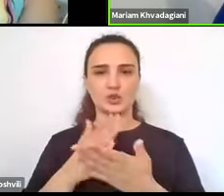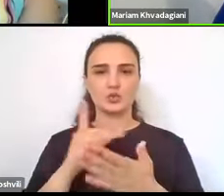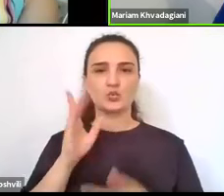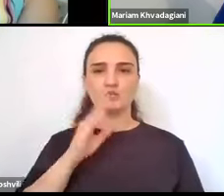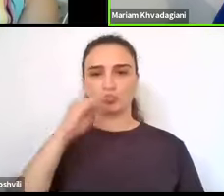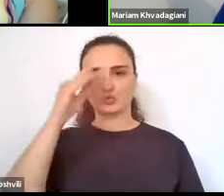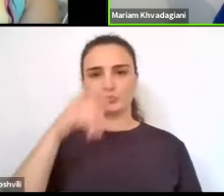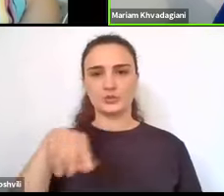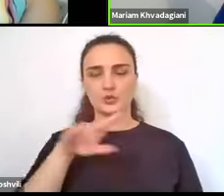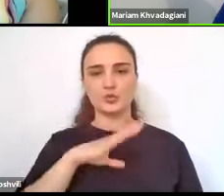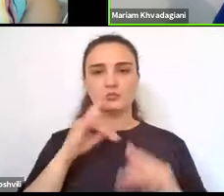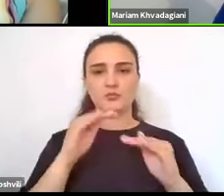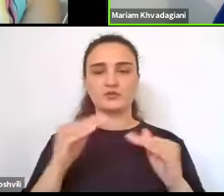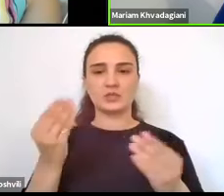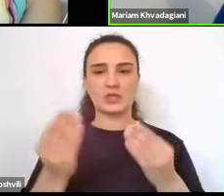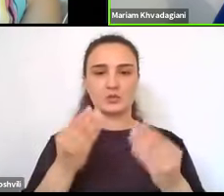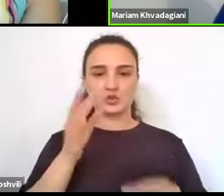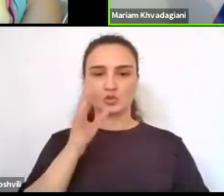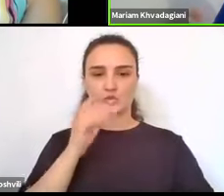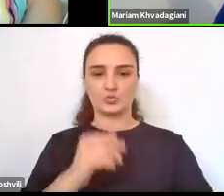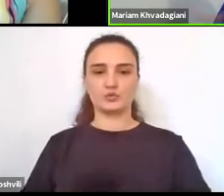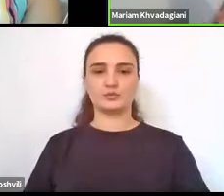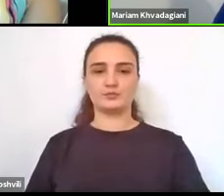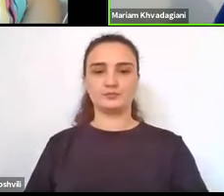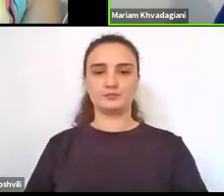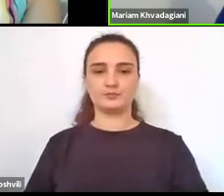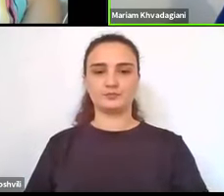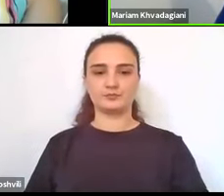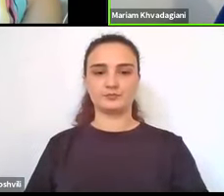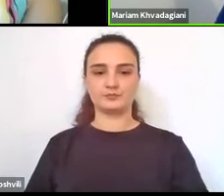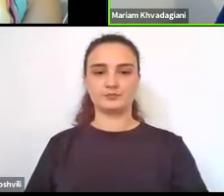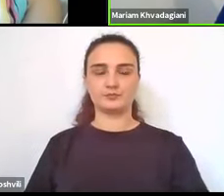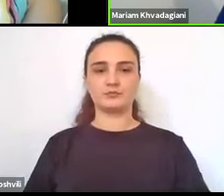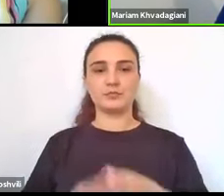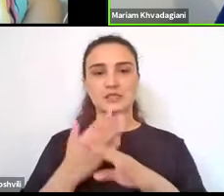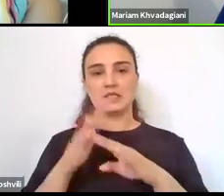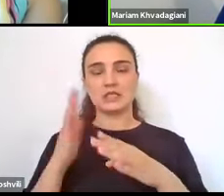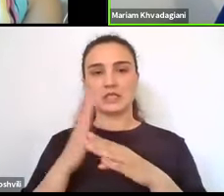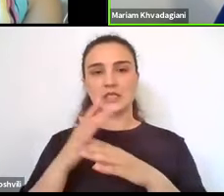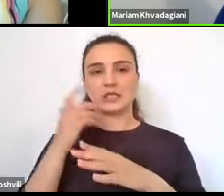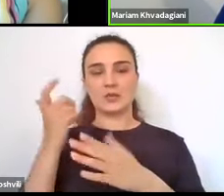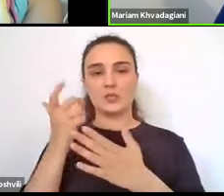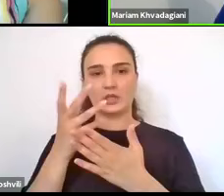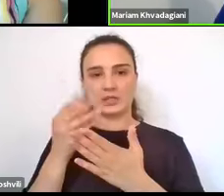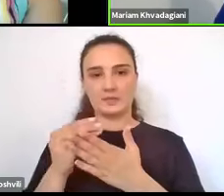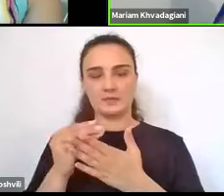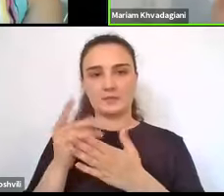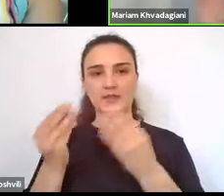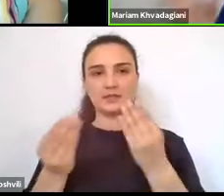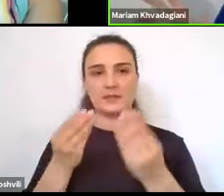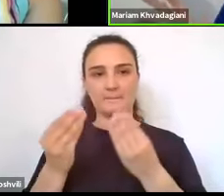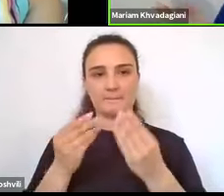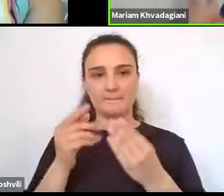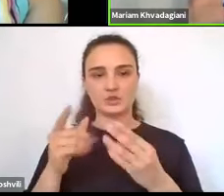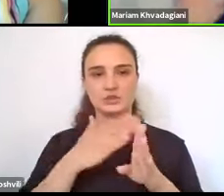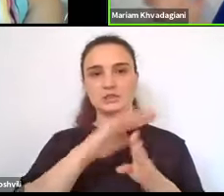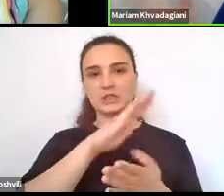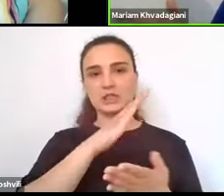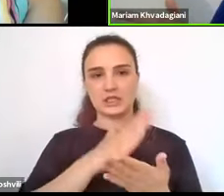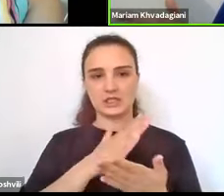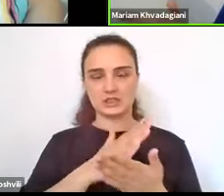მშობელი იყოს ბავშვთან თამაშის პროცესში ჩართული. როგორც უკვე აღნიშნეთ, ცალკე არის დამოუკიდებელი დამოკიდებლად თამაში, ცალკე